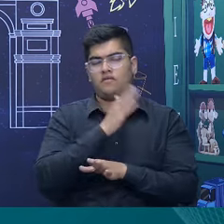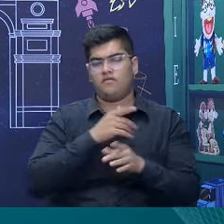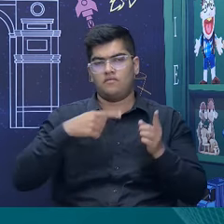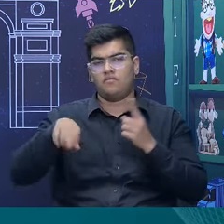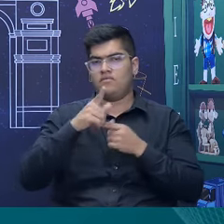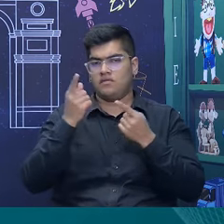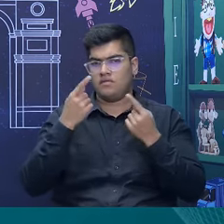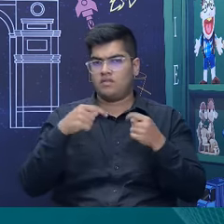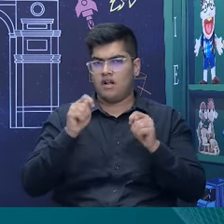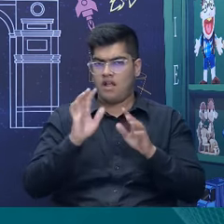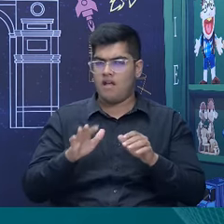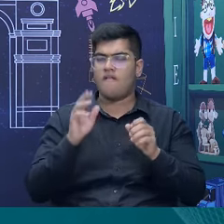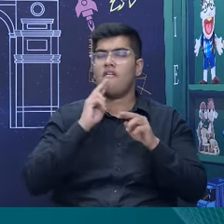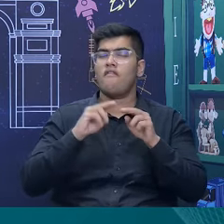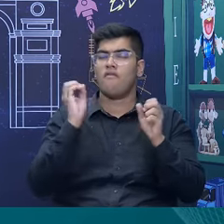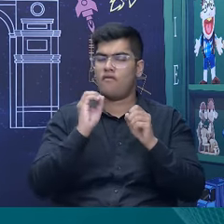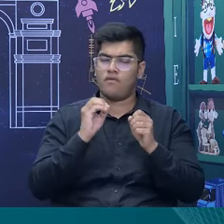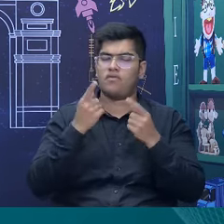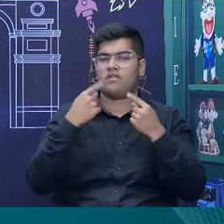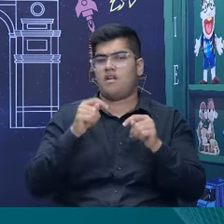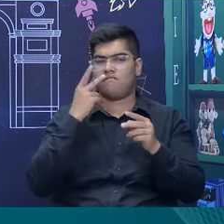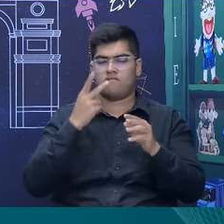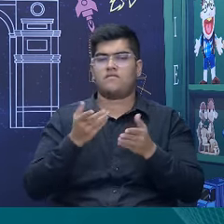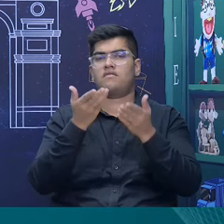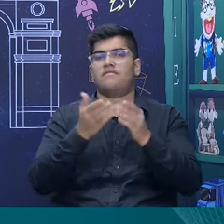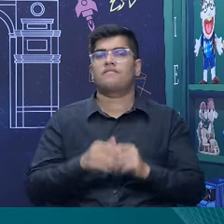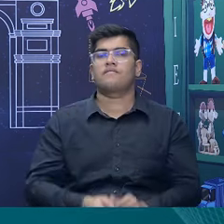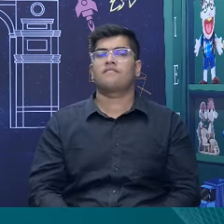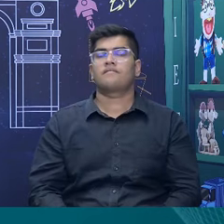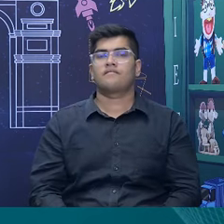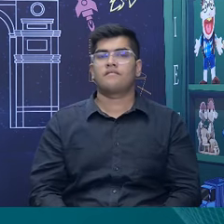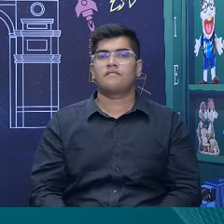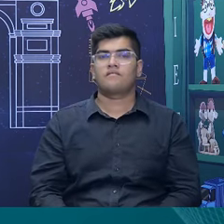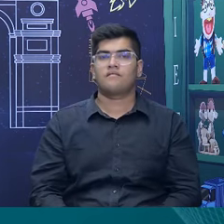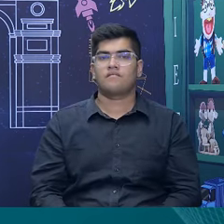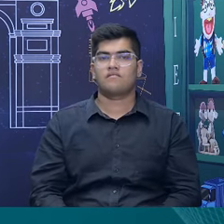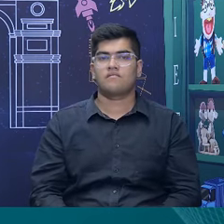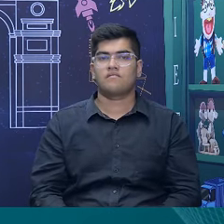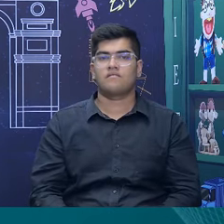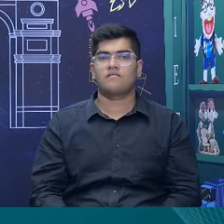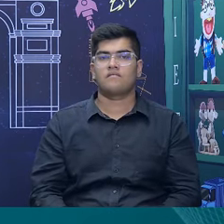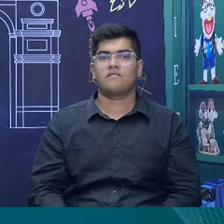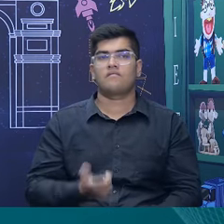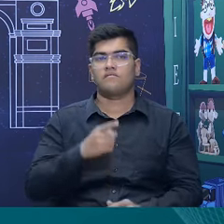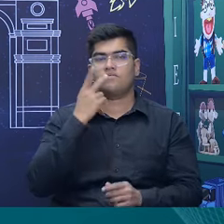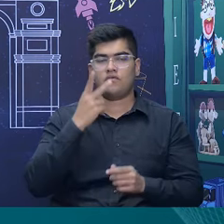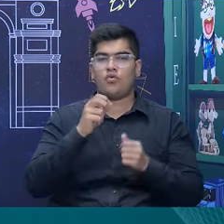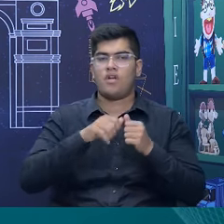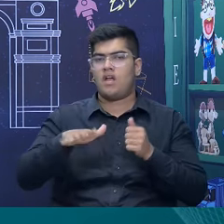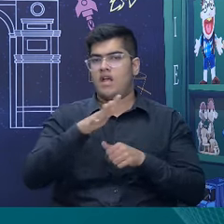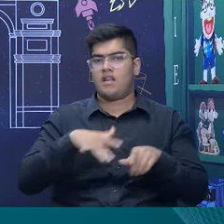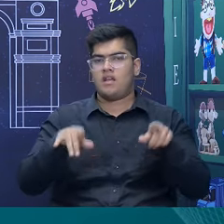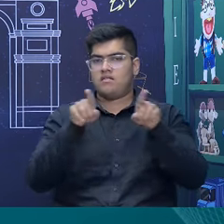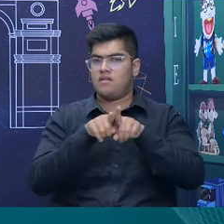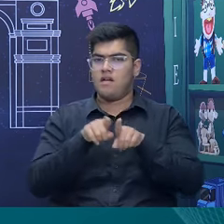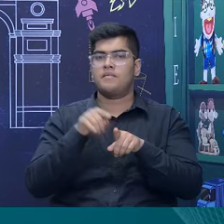होगा तो जब हमने इस आकृति को दो टुकड़ों में किया और अलग-अलग स्थान पर रख के देखा इसका एरिया सेम आया तो अब हम